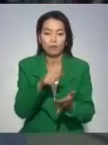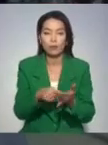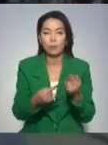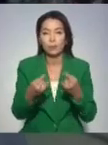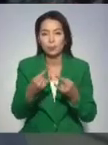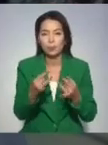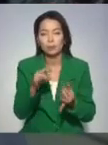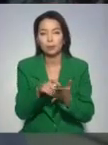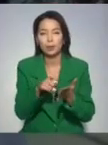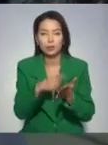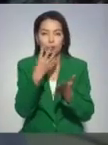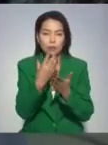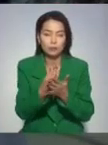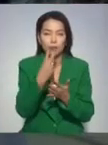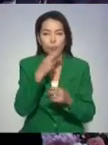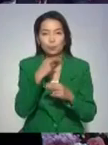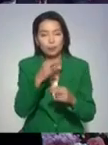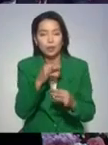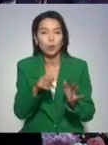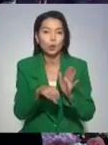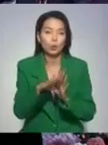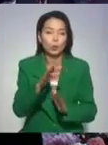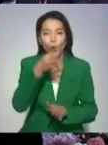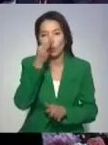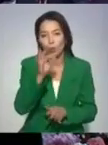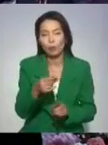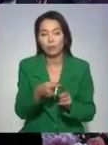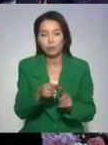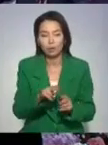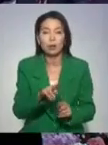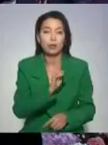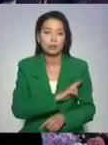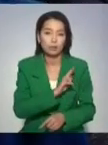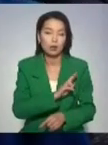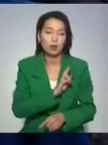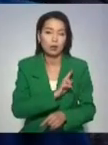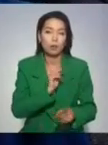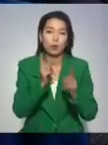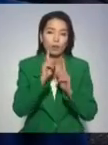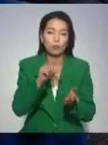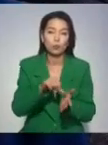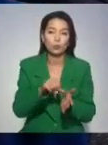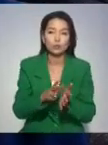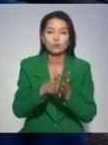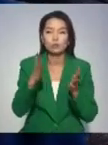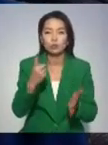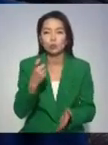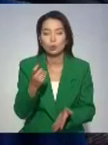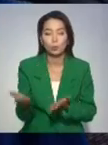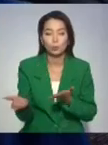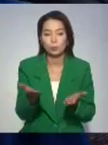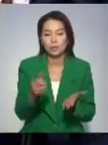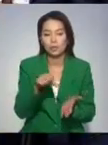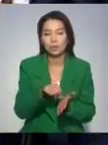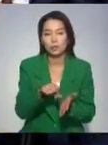и поделятся своими наблюдениями и лучшими практиками в этой сфере. В работе форума принимают участие свыше 100 приглашенных